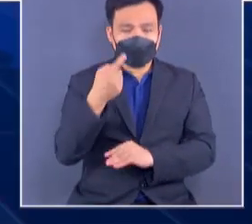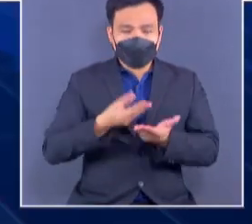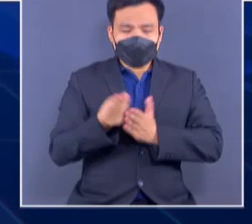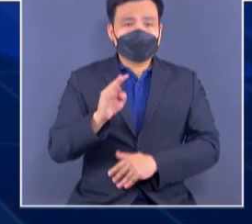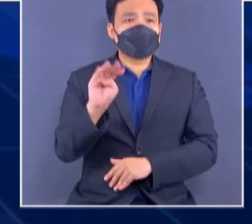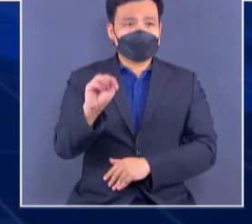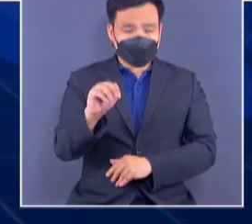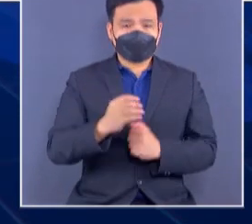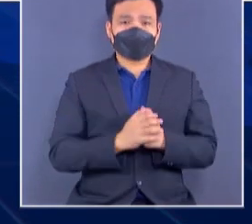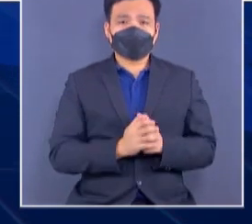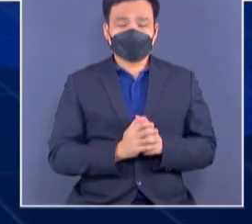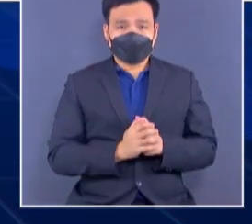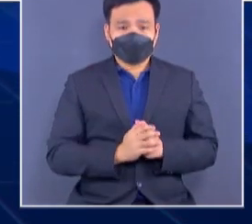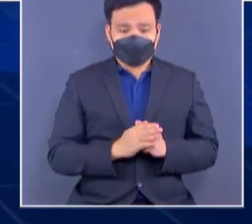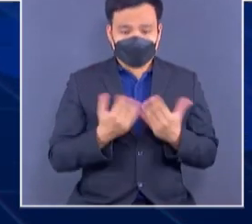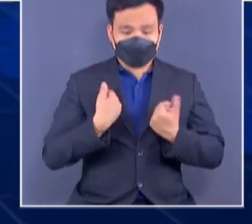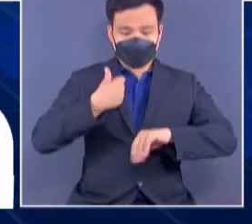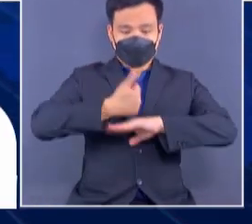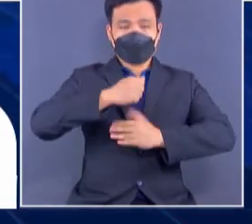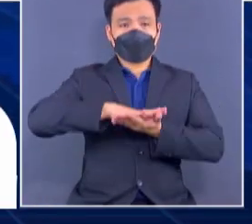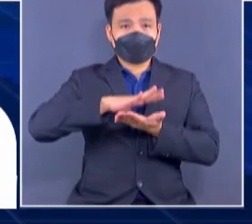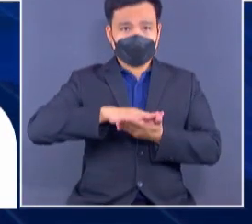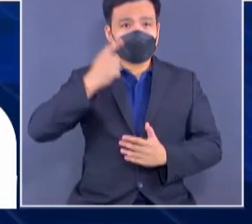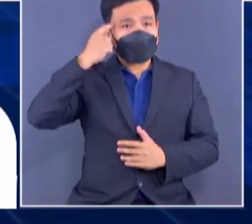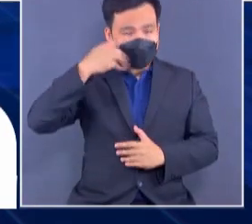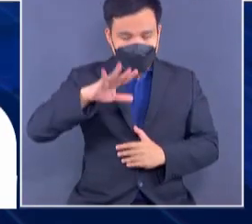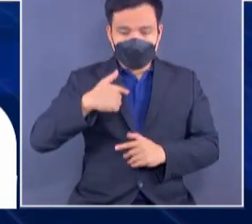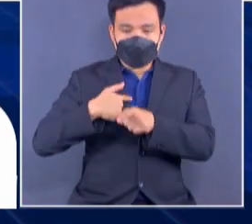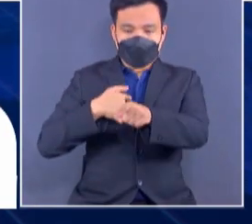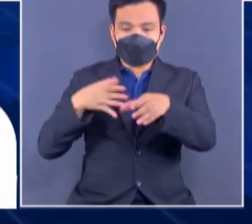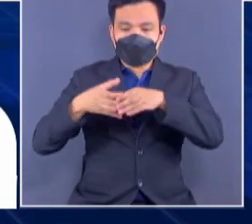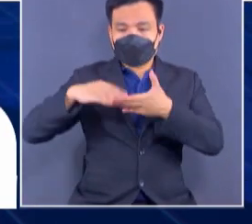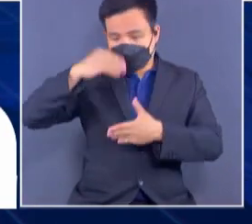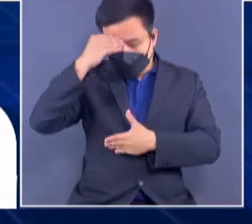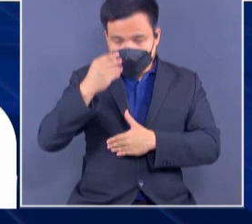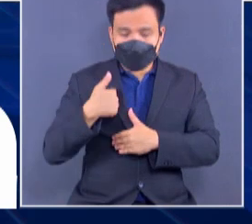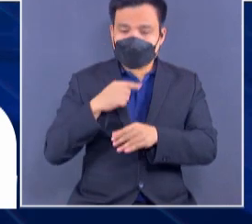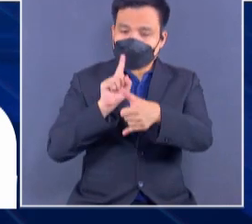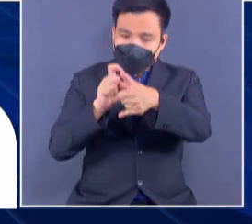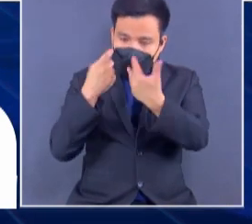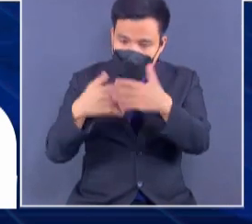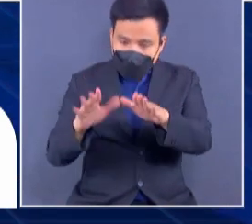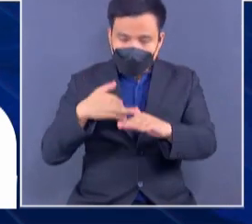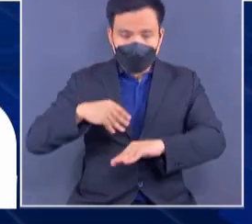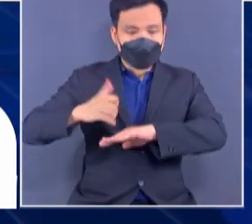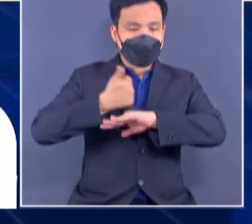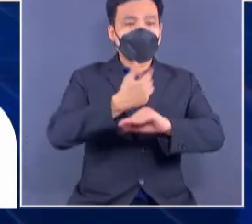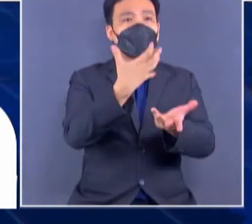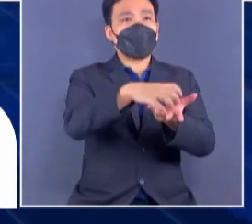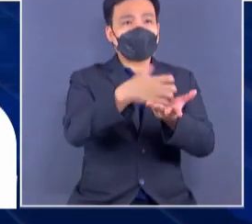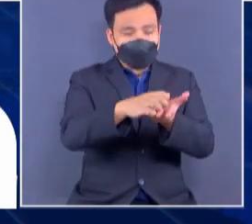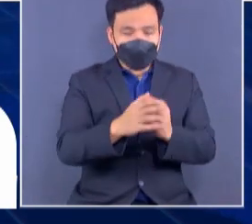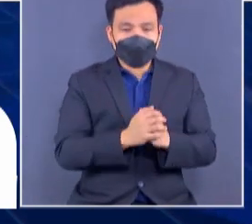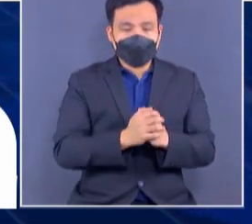ท่านผอ.ก็รับรู้ข้อมูลมาจากเด็กๆนี่แหละครับที่มีการพูดคุยกันแต่หลังจากพูดคุยกับเด็กๆและผู้ปกครองนะครับท่านผอ.โ